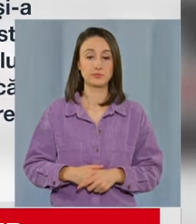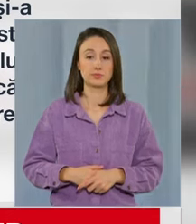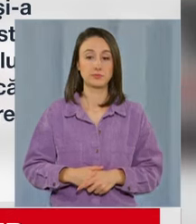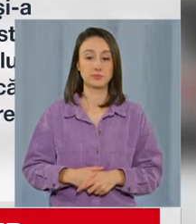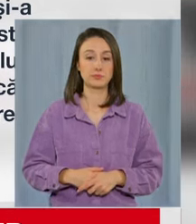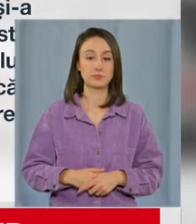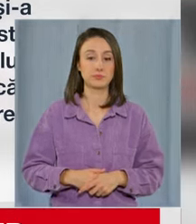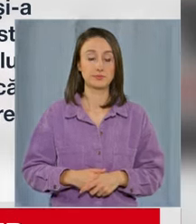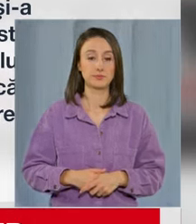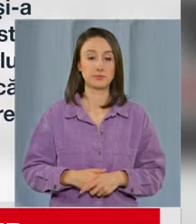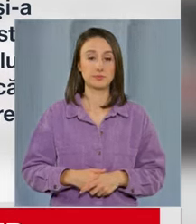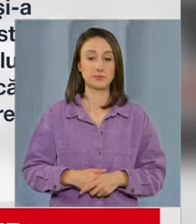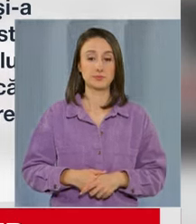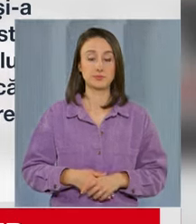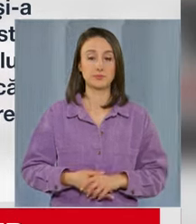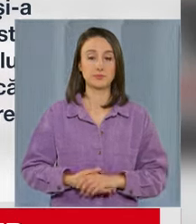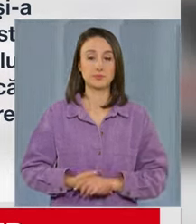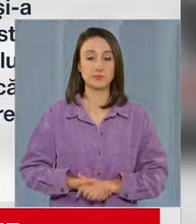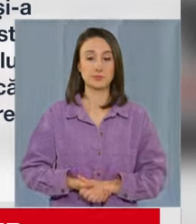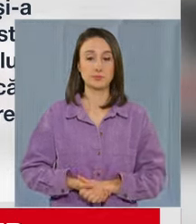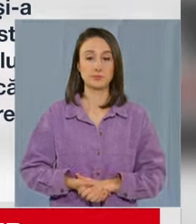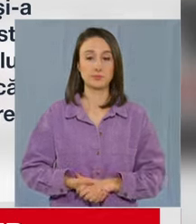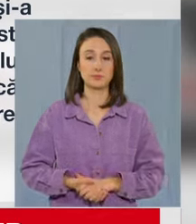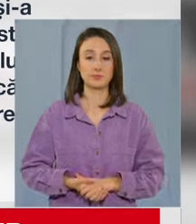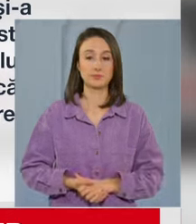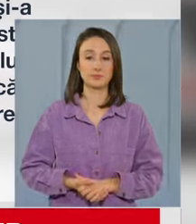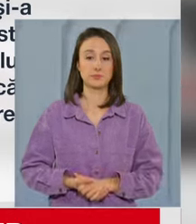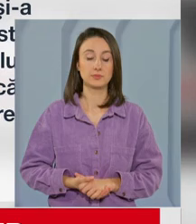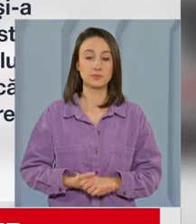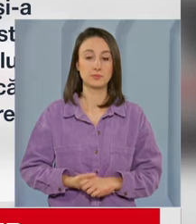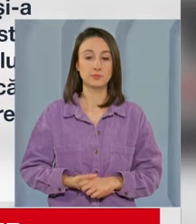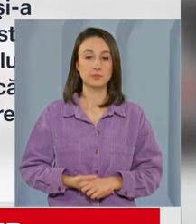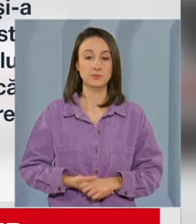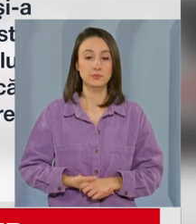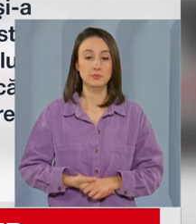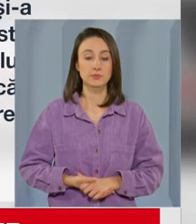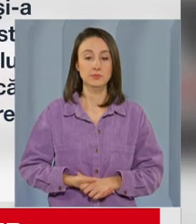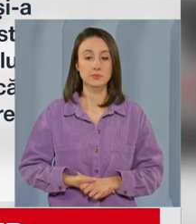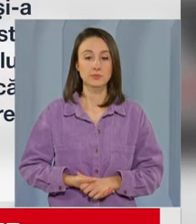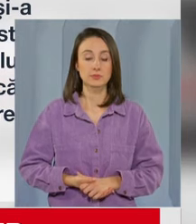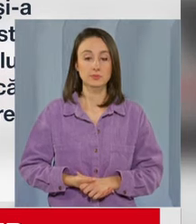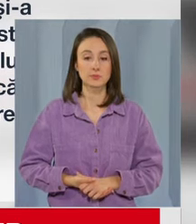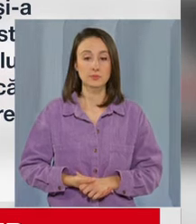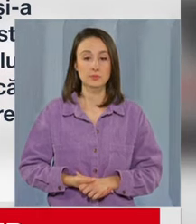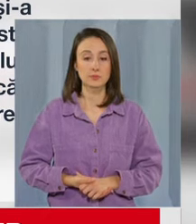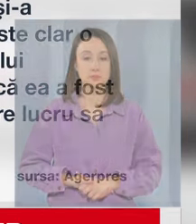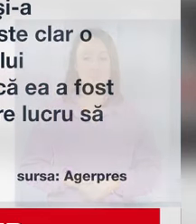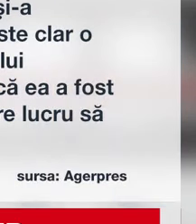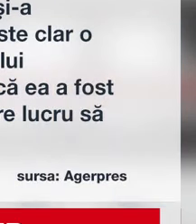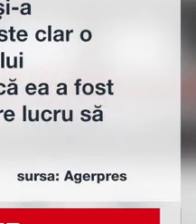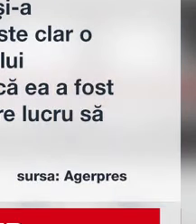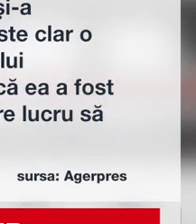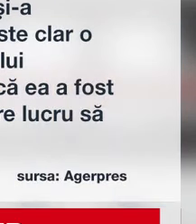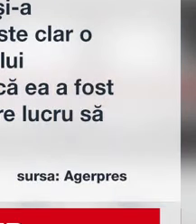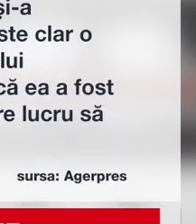demonstrat nevinovăția după atâta timp. Acum să vedem cum îi dau ei tot stresul și toată energia pe care și-a consumat-o de la începutul